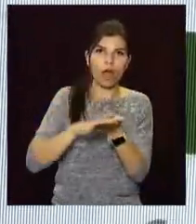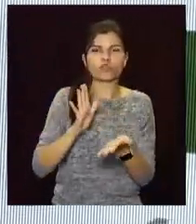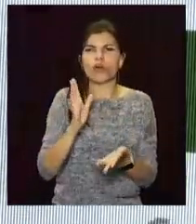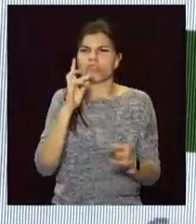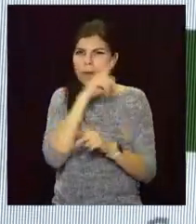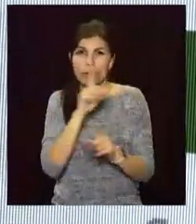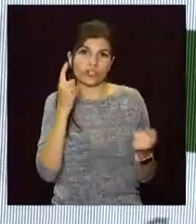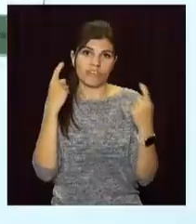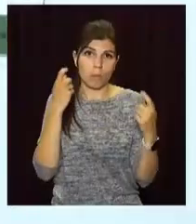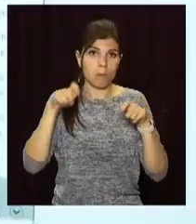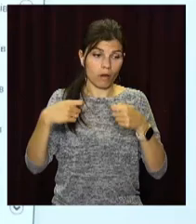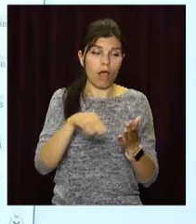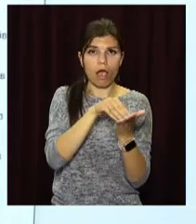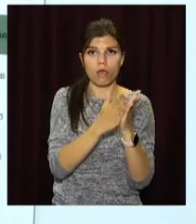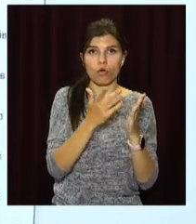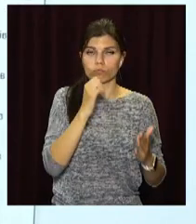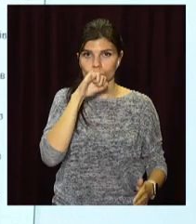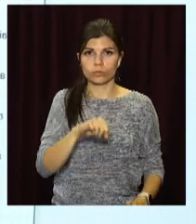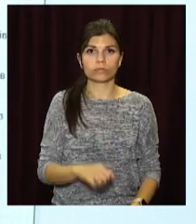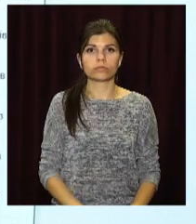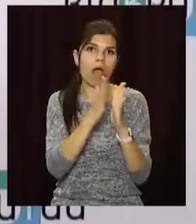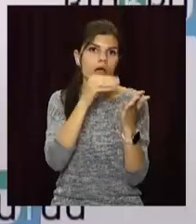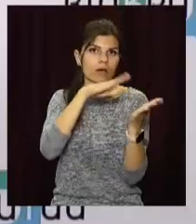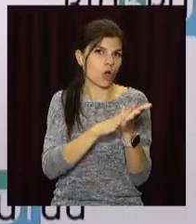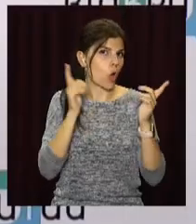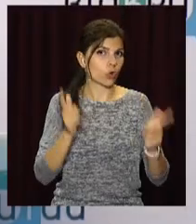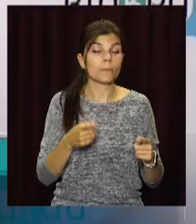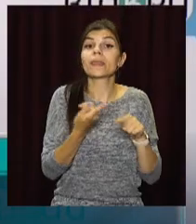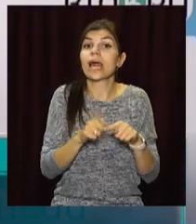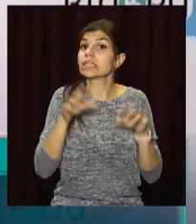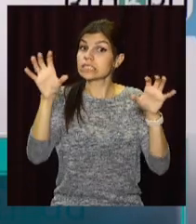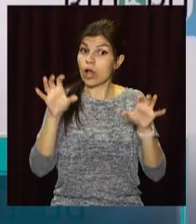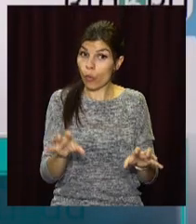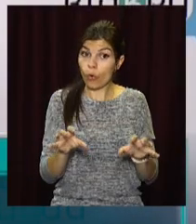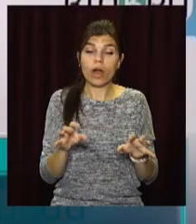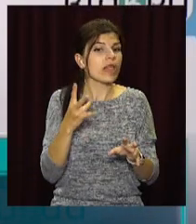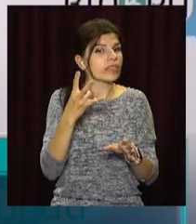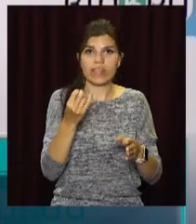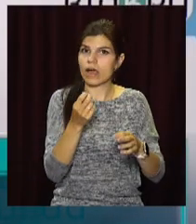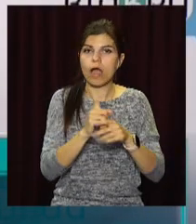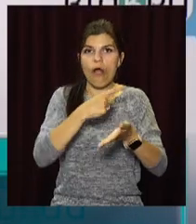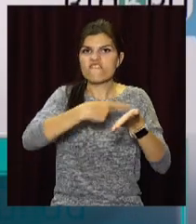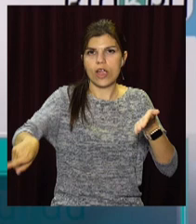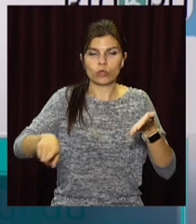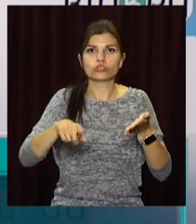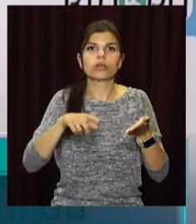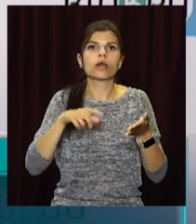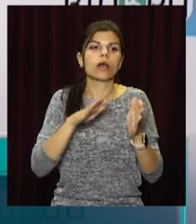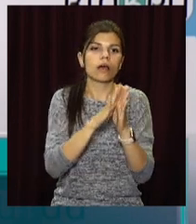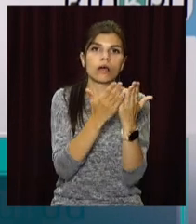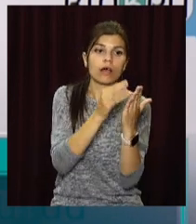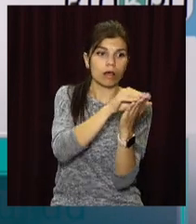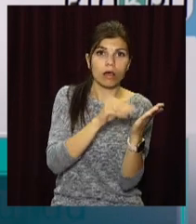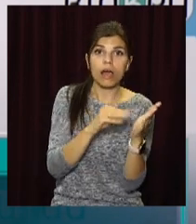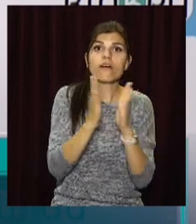некоректно передавав інформацію. Цей закон не виключає можливість заповнювати